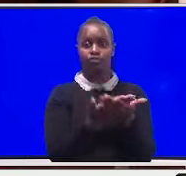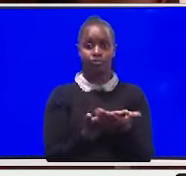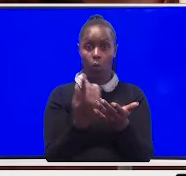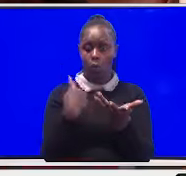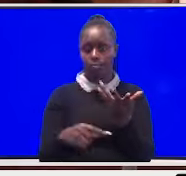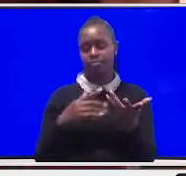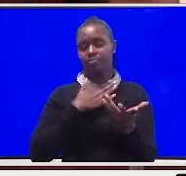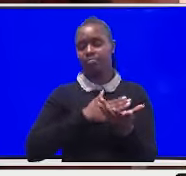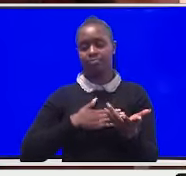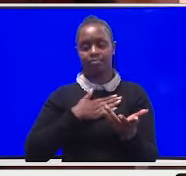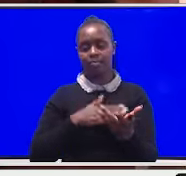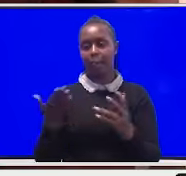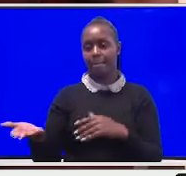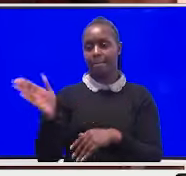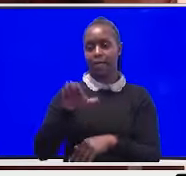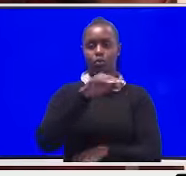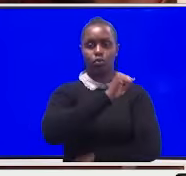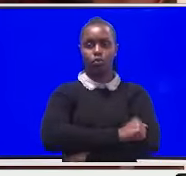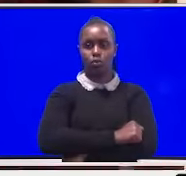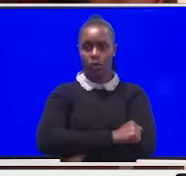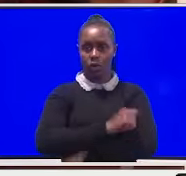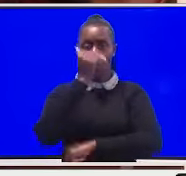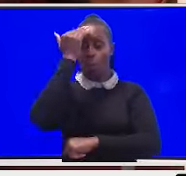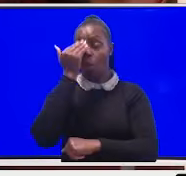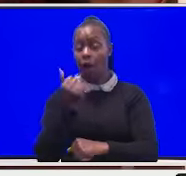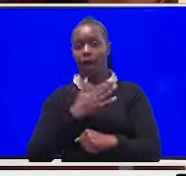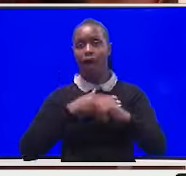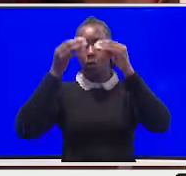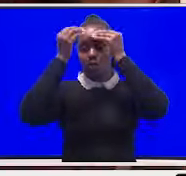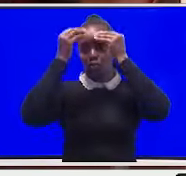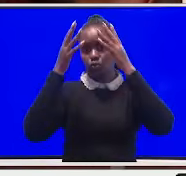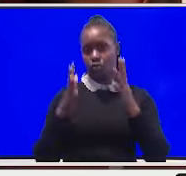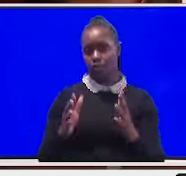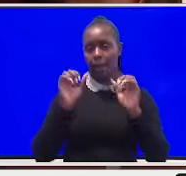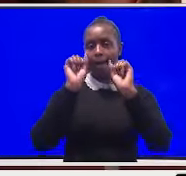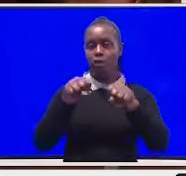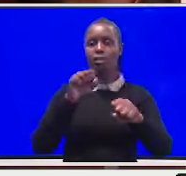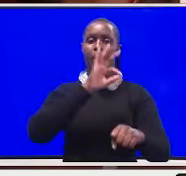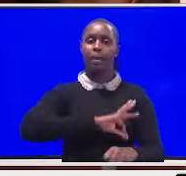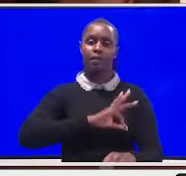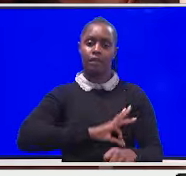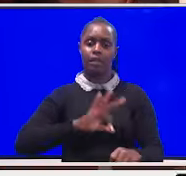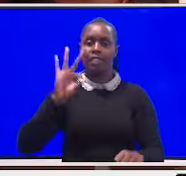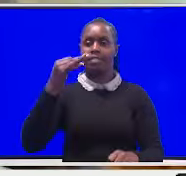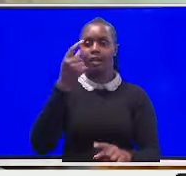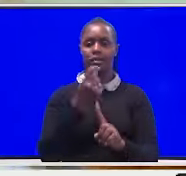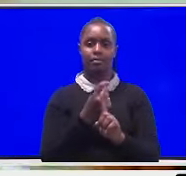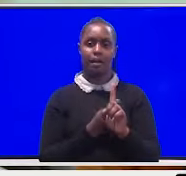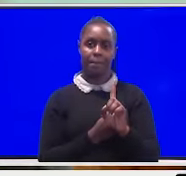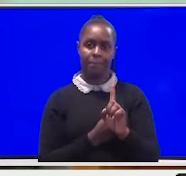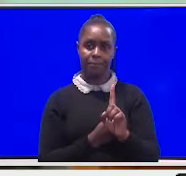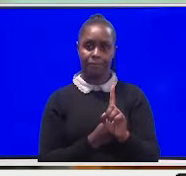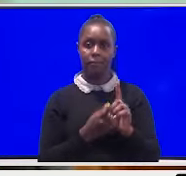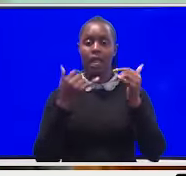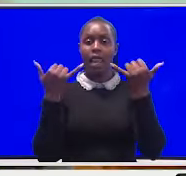waweze kurudi na kuanzia ili watoto wetu waweze kunufaika katika mhula huu wa mwisho wa tatu.